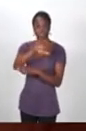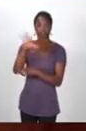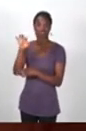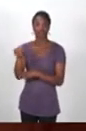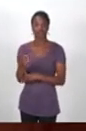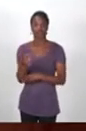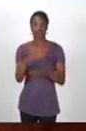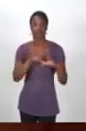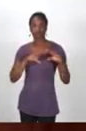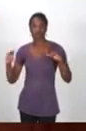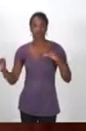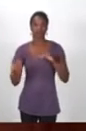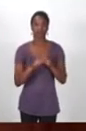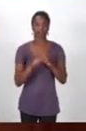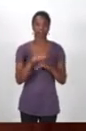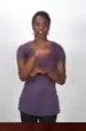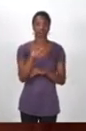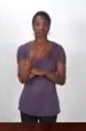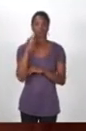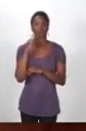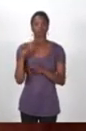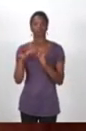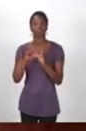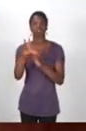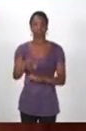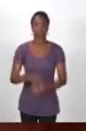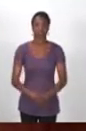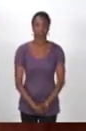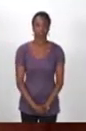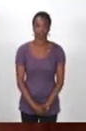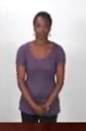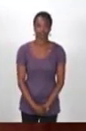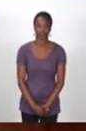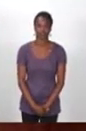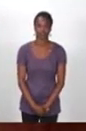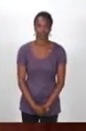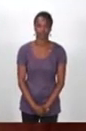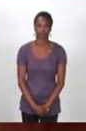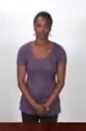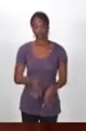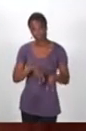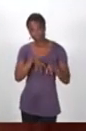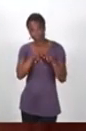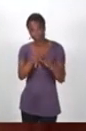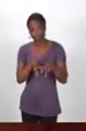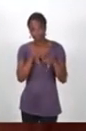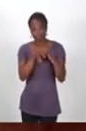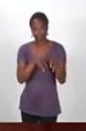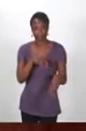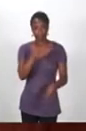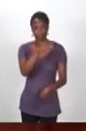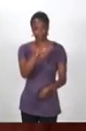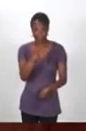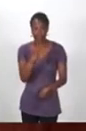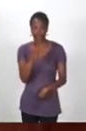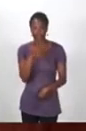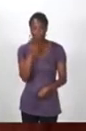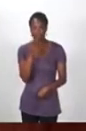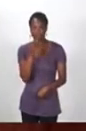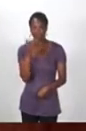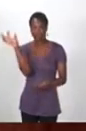à l'échelle européenne en 2030. À l'heure où l'agriculture biologique connaît des difficultés en